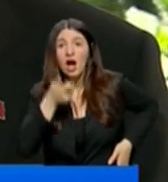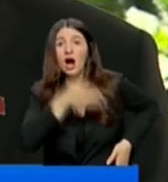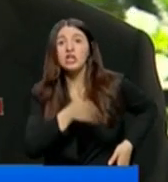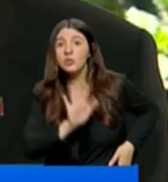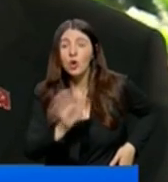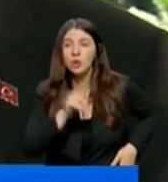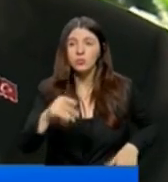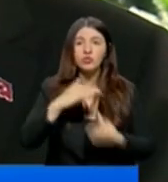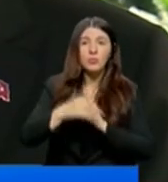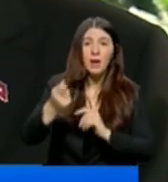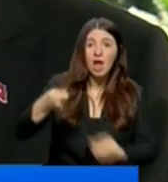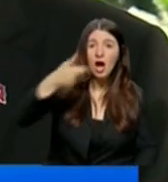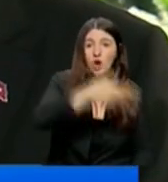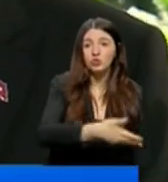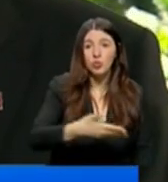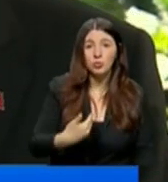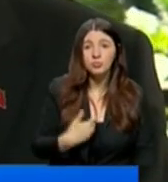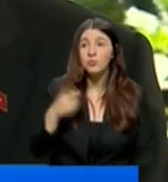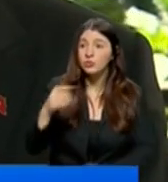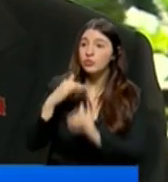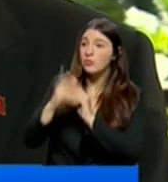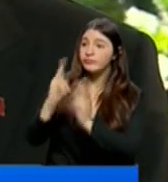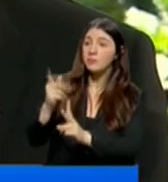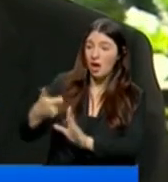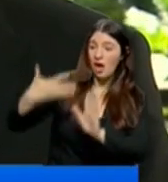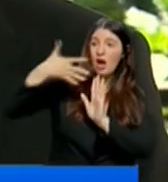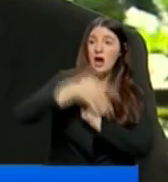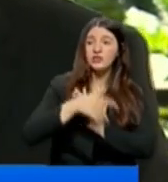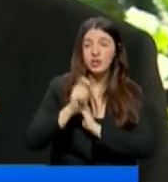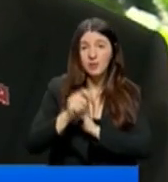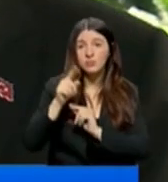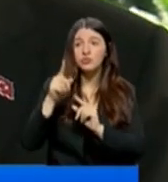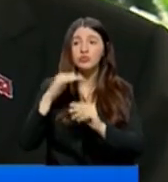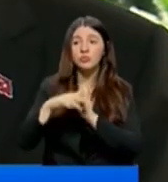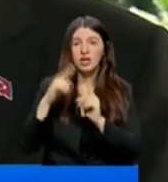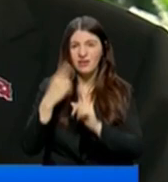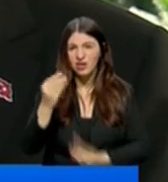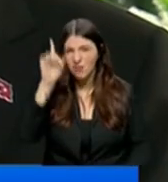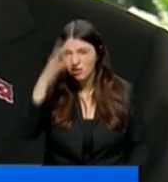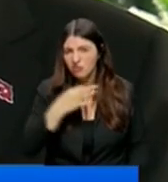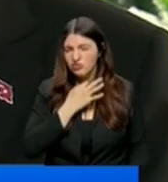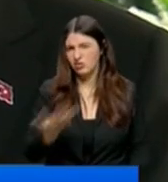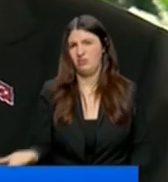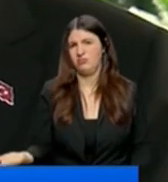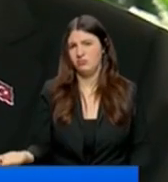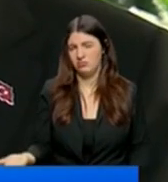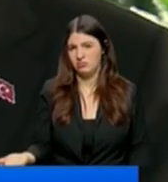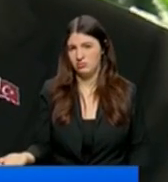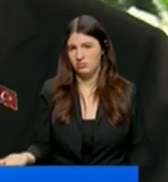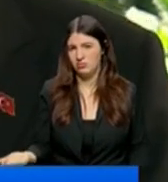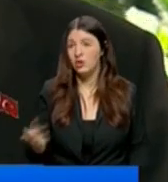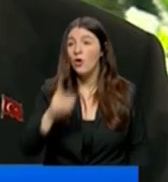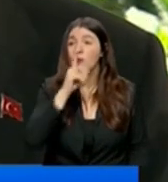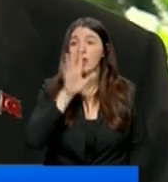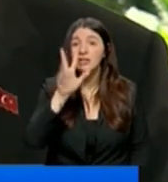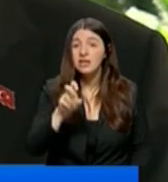harcamıyorum. Bu milletin parasını harcıyorum. Bu milletin parasını harcayanlar bu millete hesap verdi mi Allah aşkına ya?